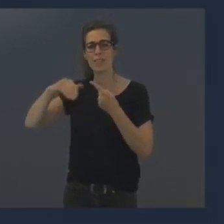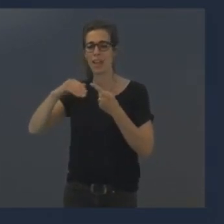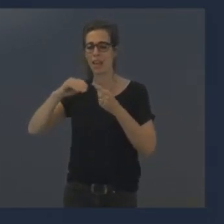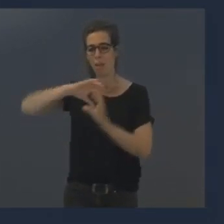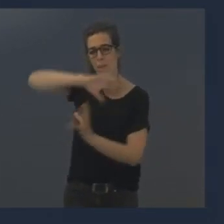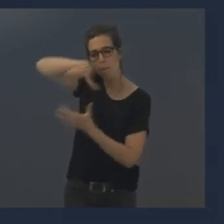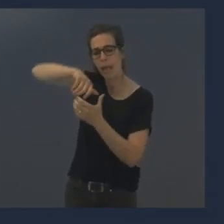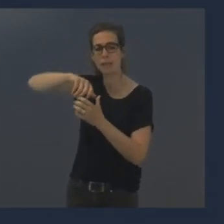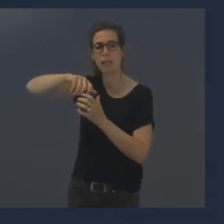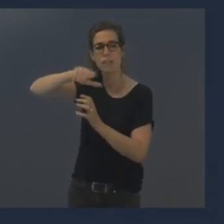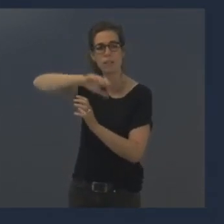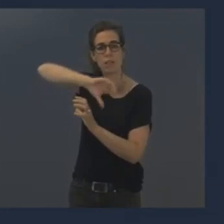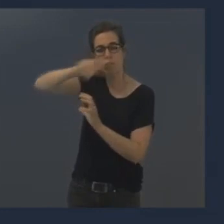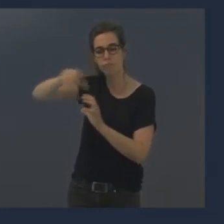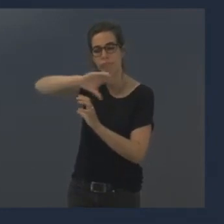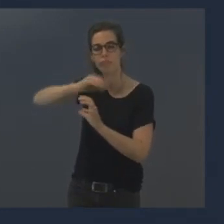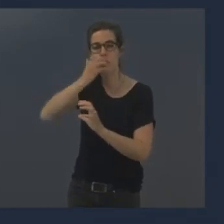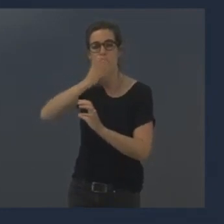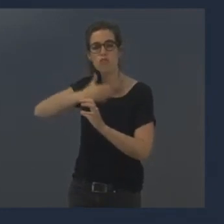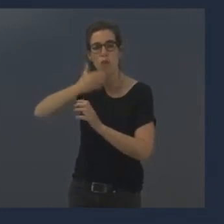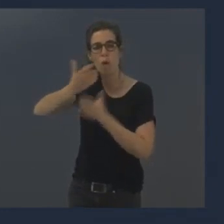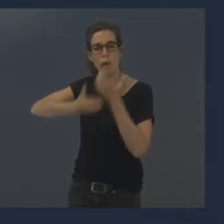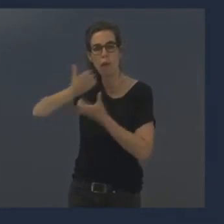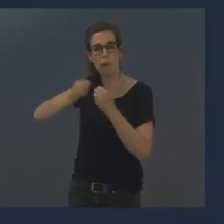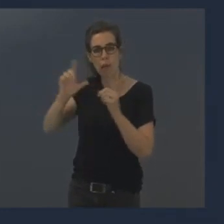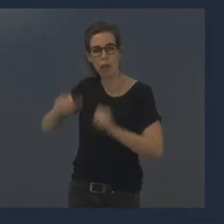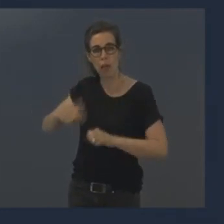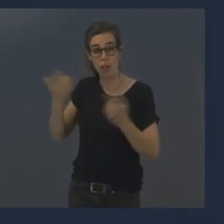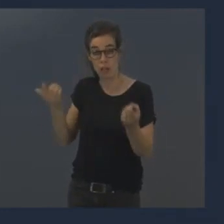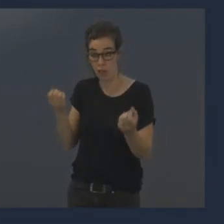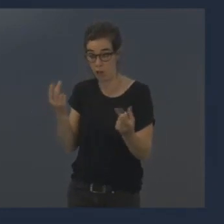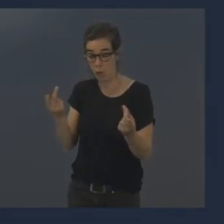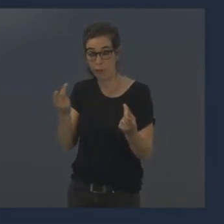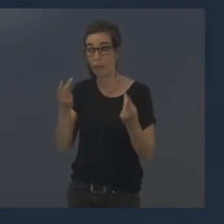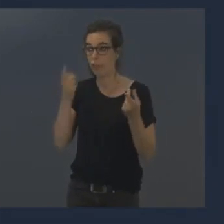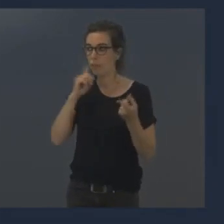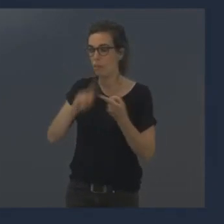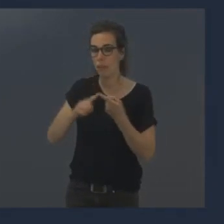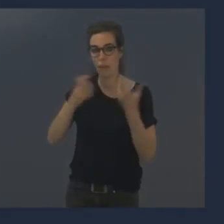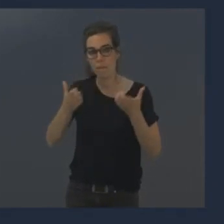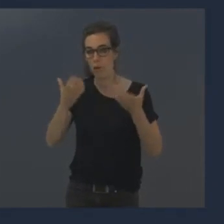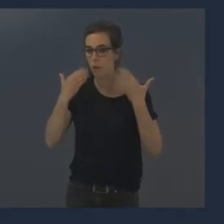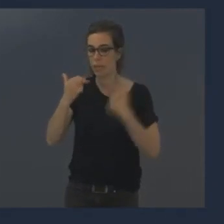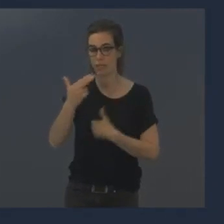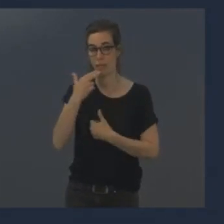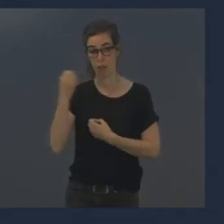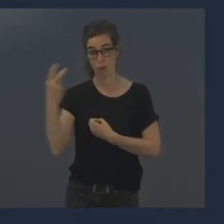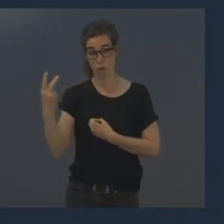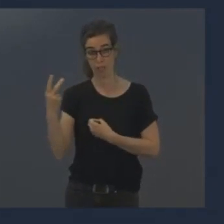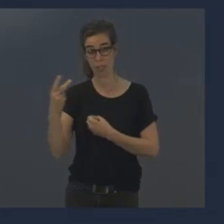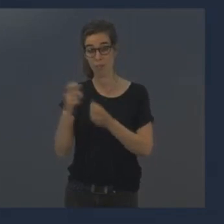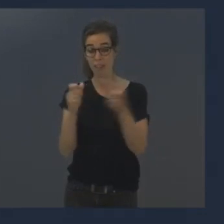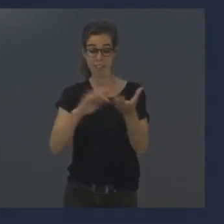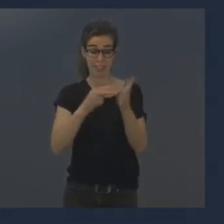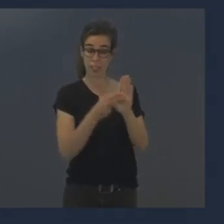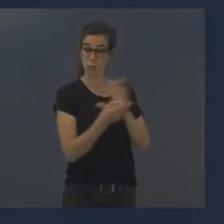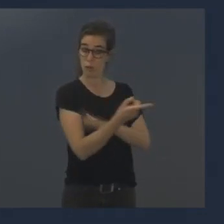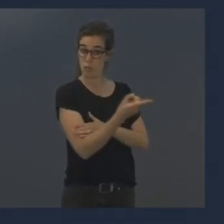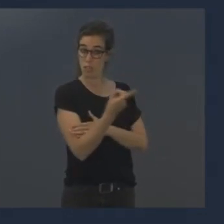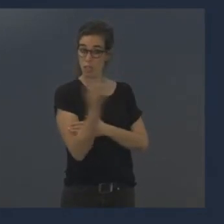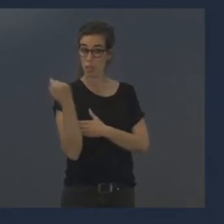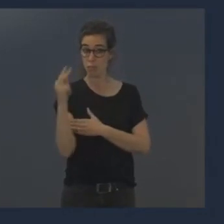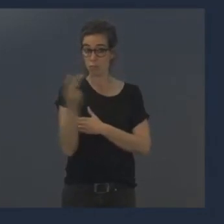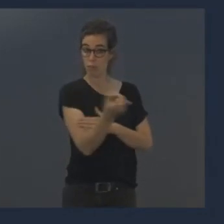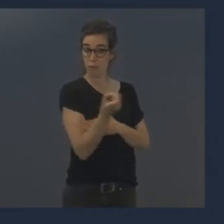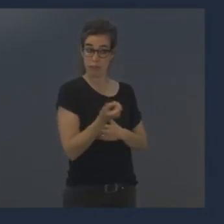chiffre. Vous souhaitez agir pour la qualité de l'air, mais vous mettez en avant des technologies qui dépendent des énergies fossiles. Vous